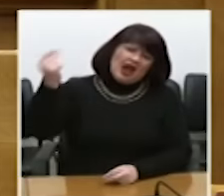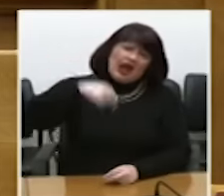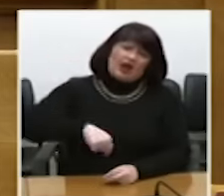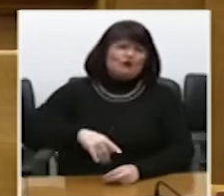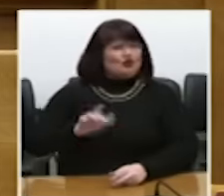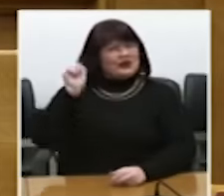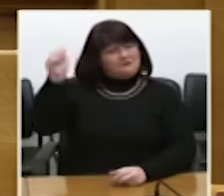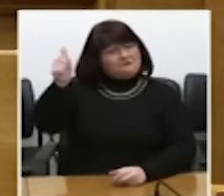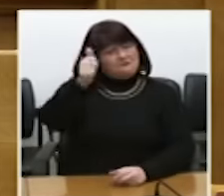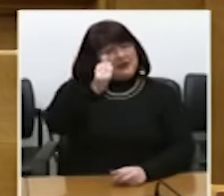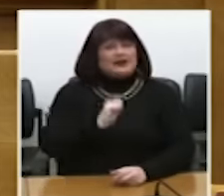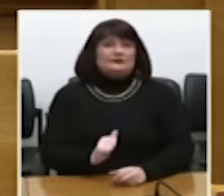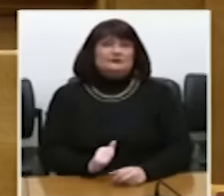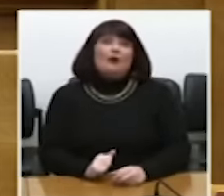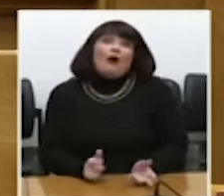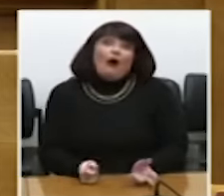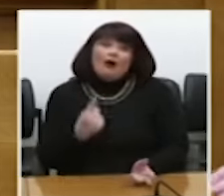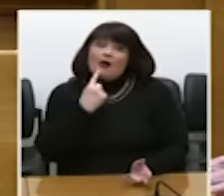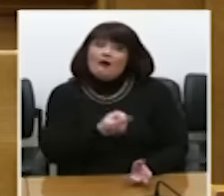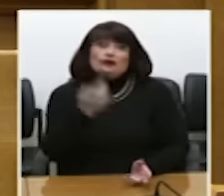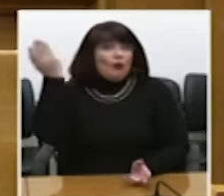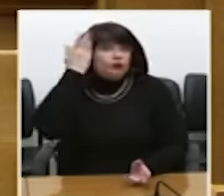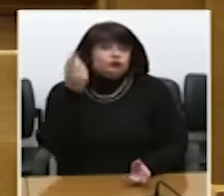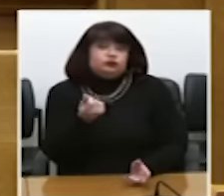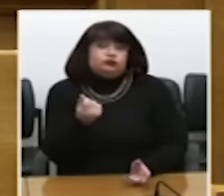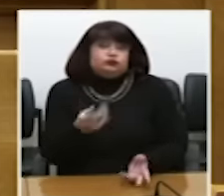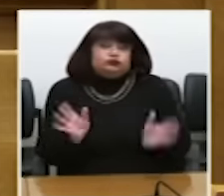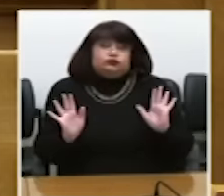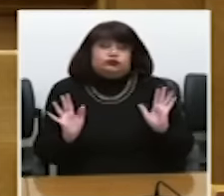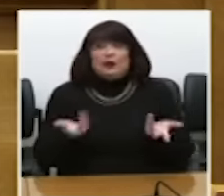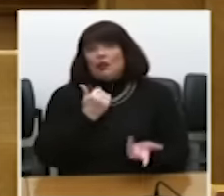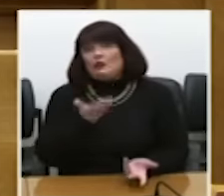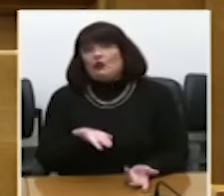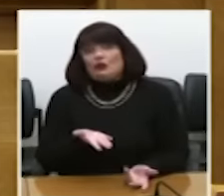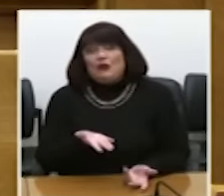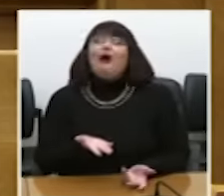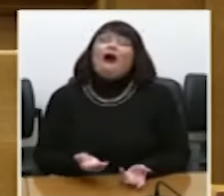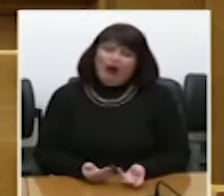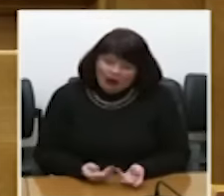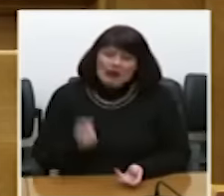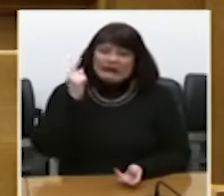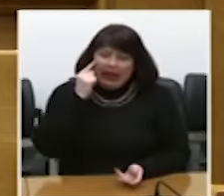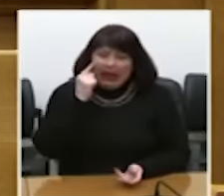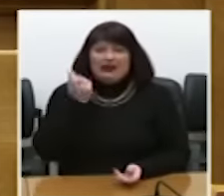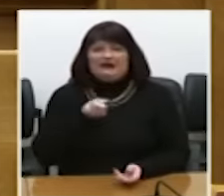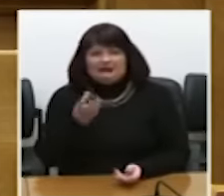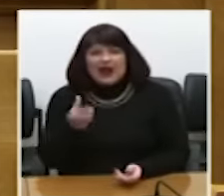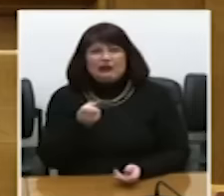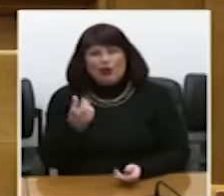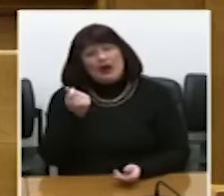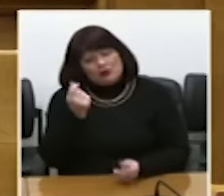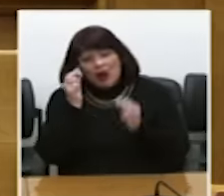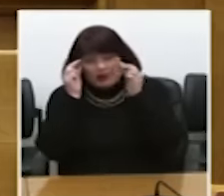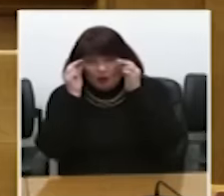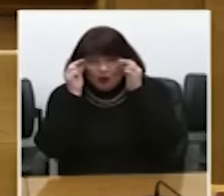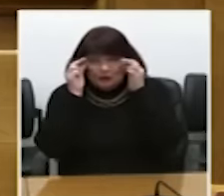αυτά λέτε κοστίζουν. Καμία έκπληξη δεν μας προξενεί που το μετράτε και αυτό με όρους κόστους.